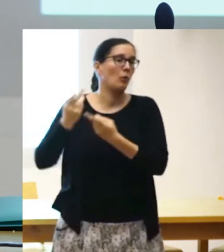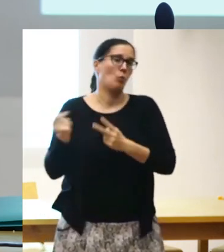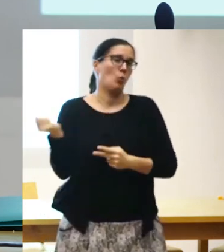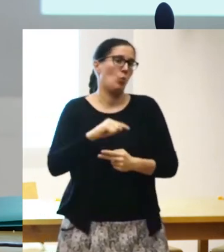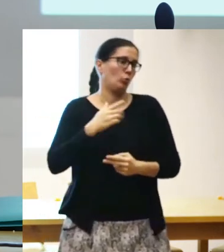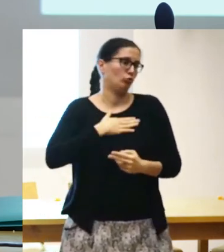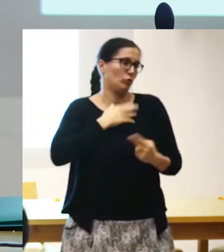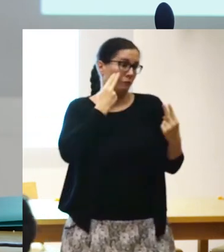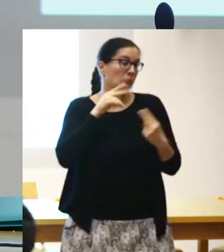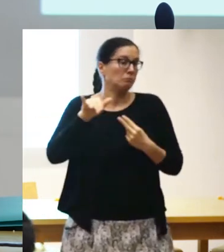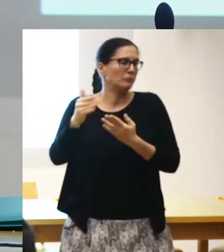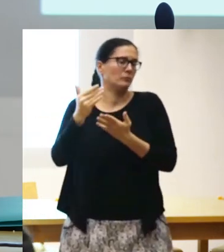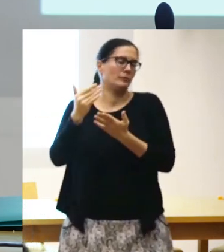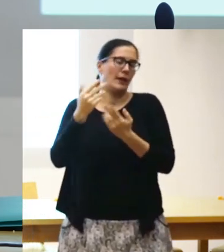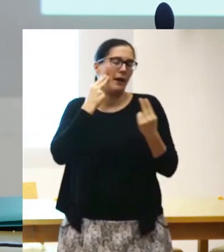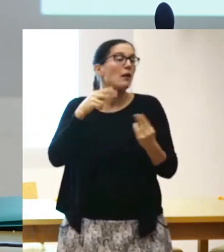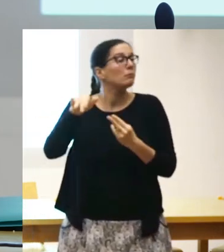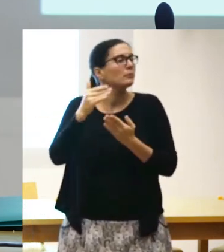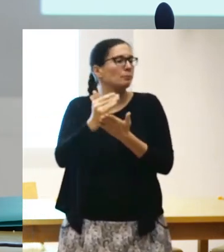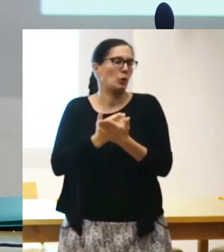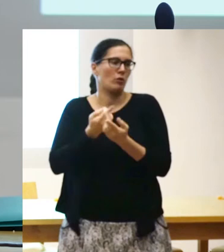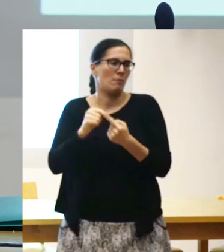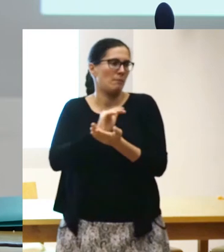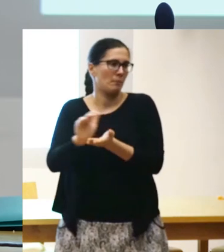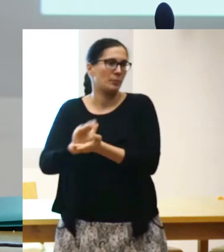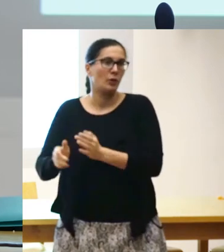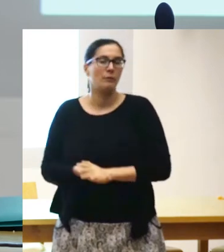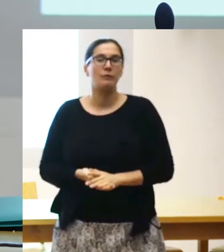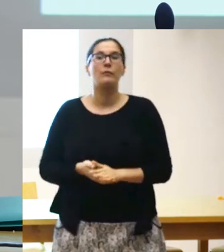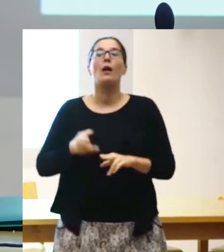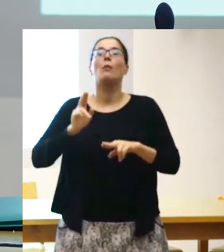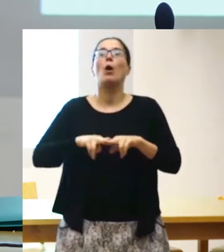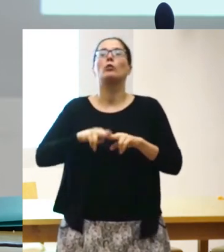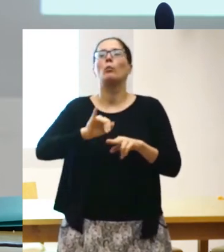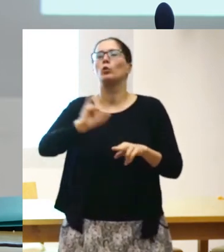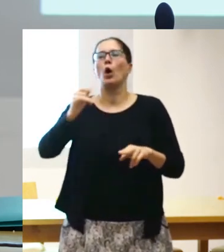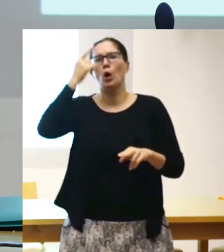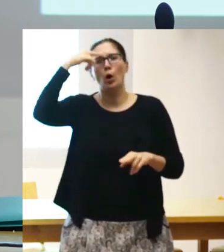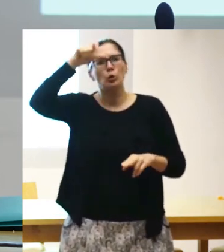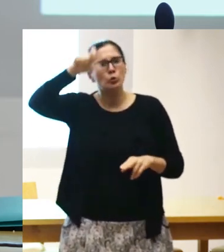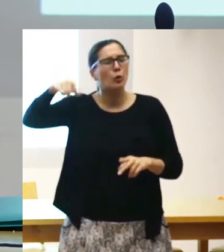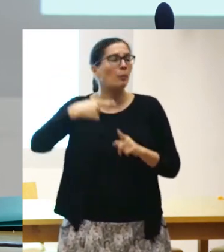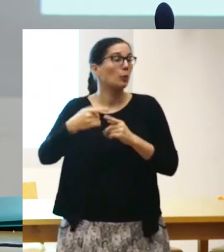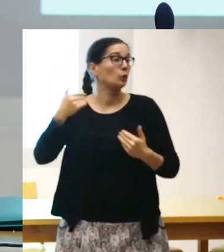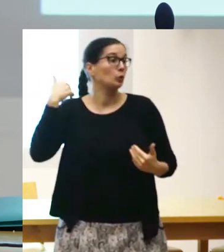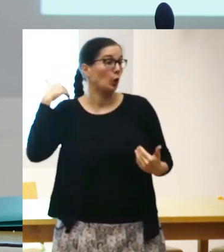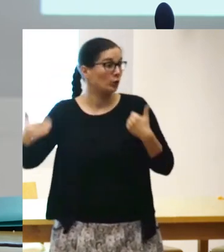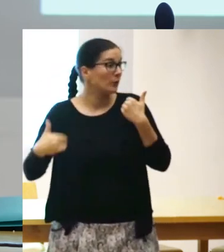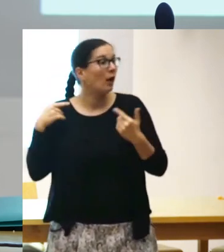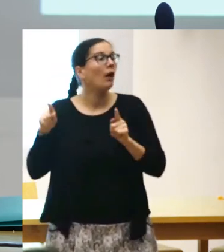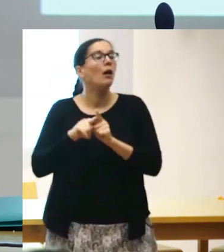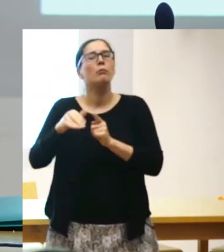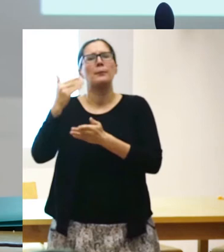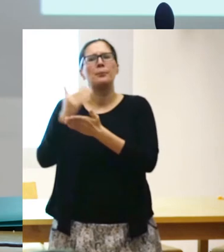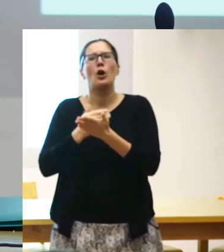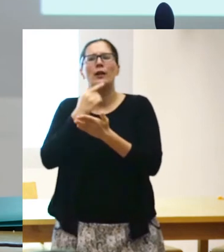přeskočím tu nějakou věkovou kategorii starších studentů a dospělosti, tak jsou to programy Creative Plus,